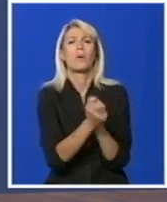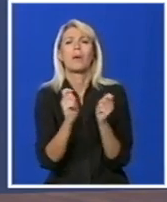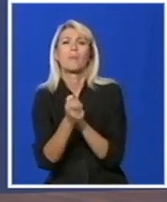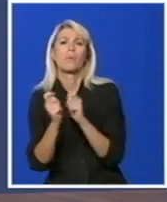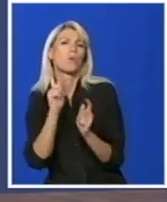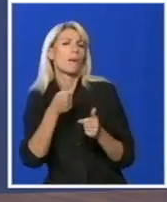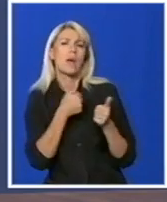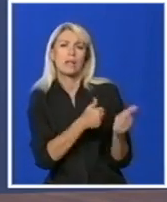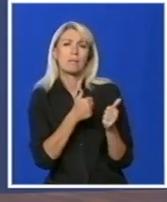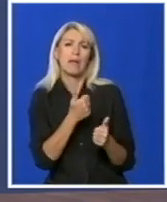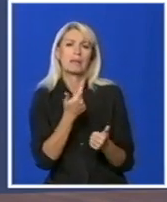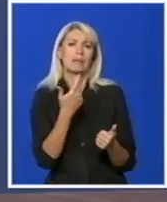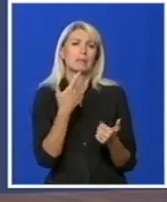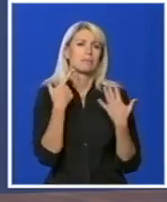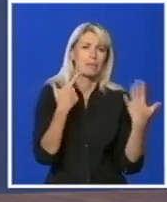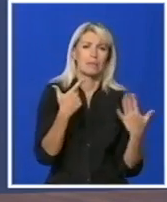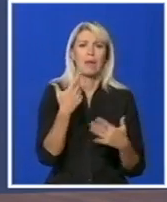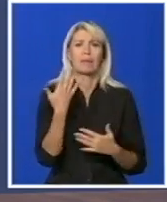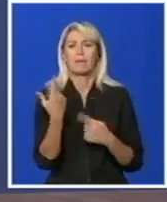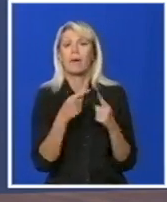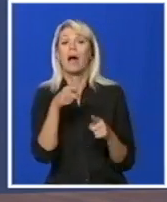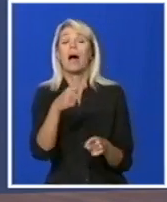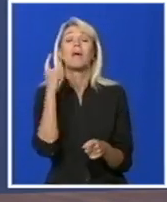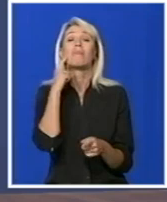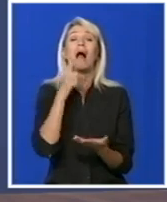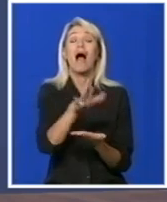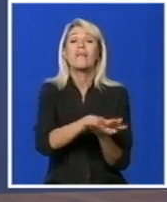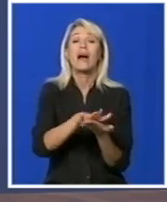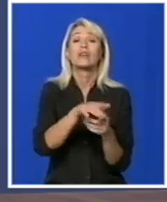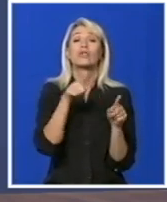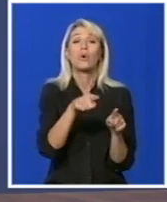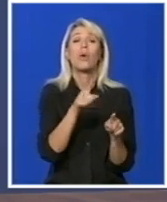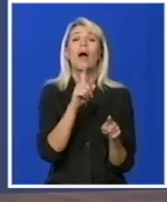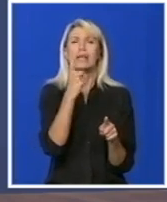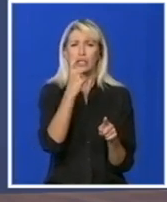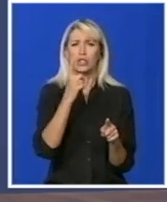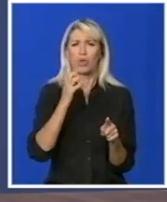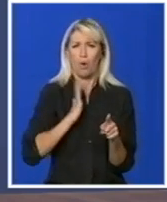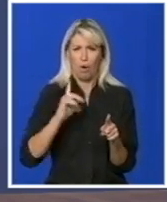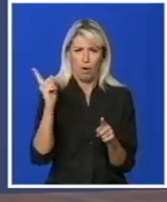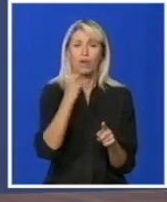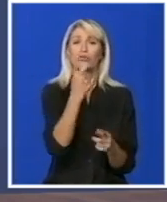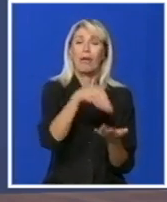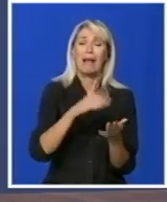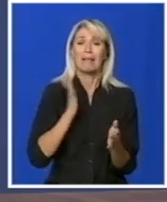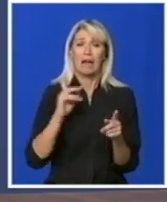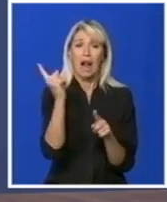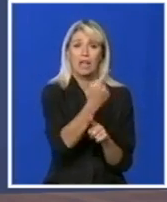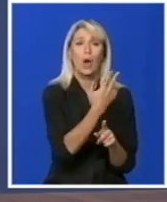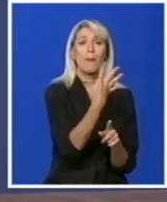7 dana i slično. I u toj zoni su oni od 10 do 25 kumulativne incidencije na